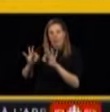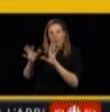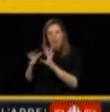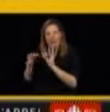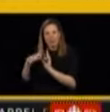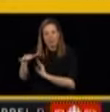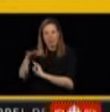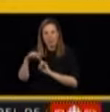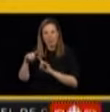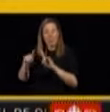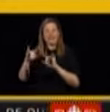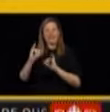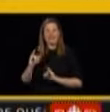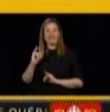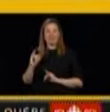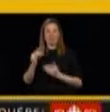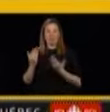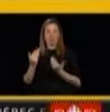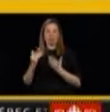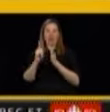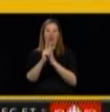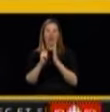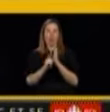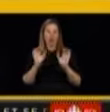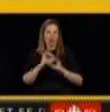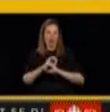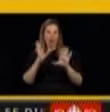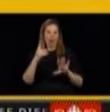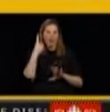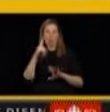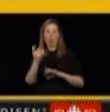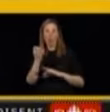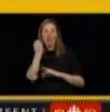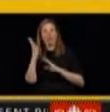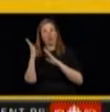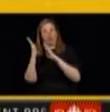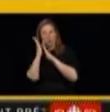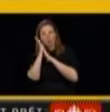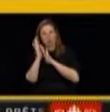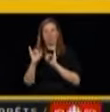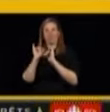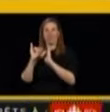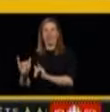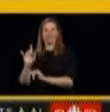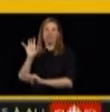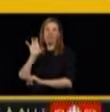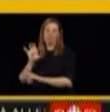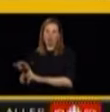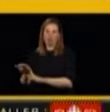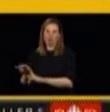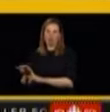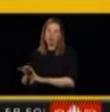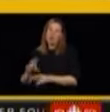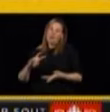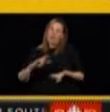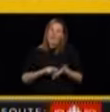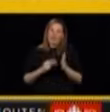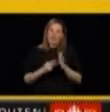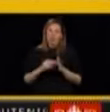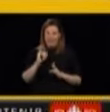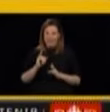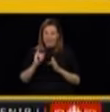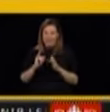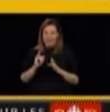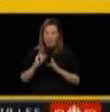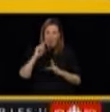là. La loi de santé publique le permet. Pour une période de 14 jours, il s'est réévalué comme tel. Donc, ça prend véritablement une évaluation par